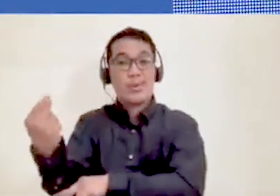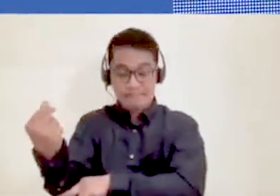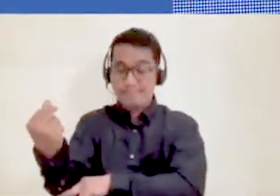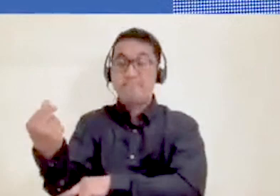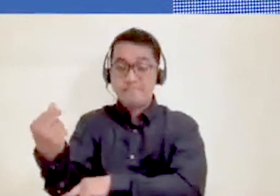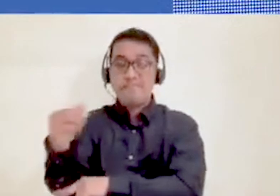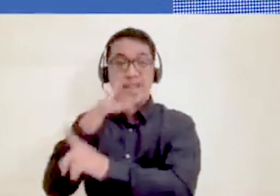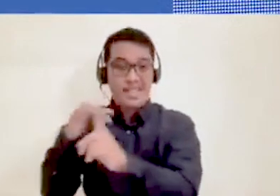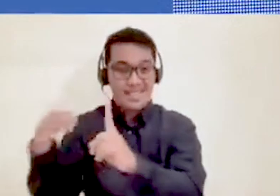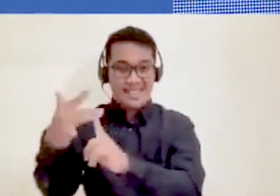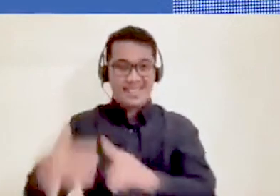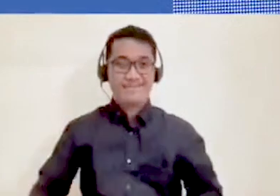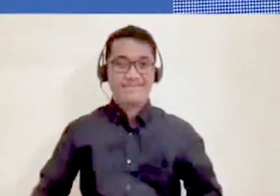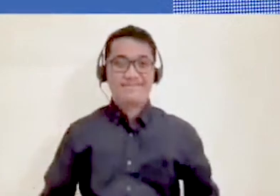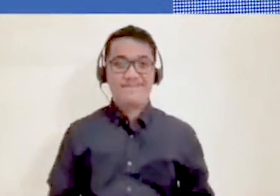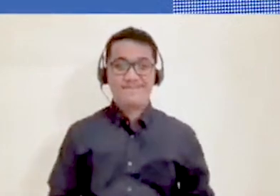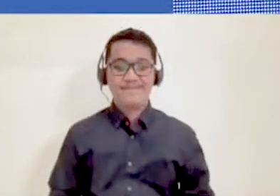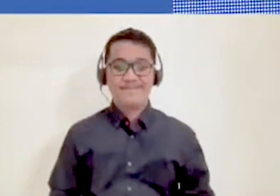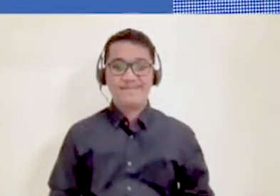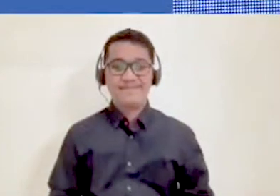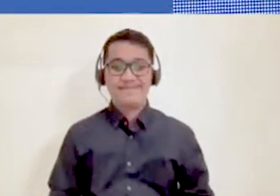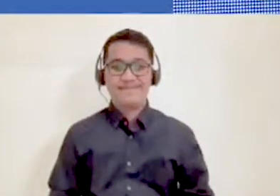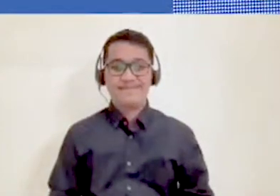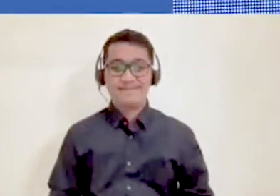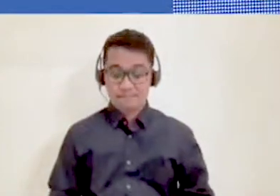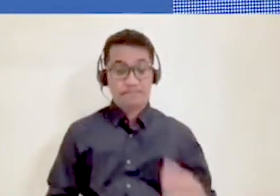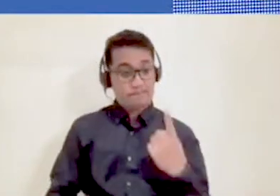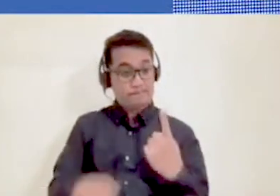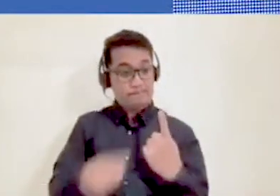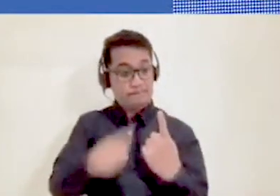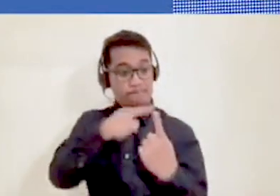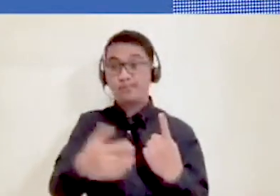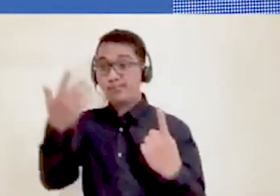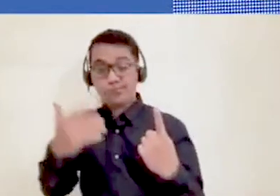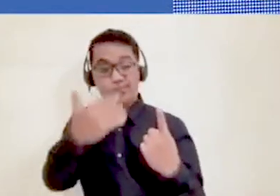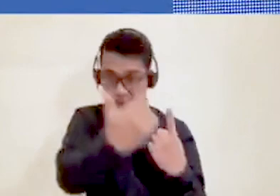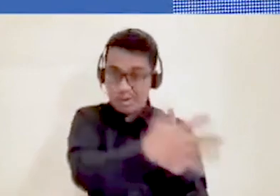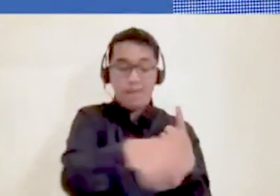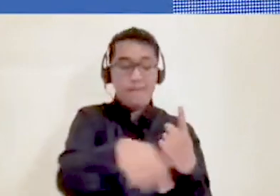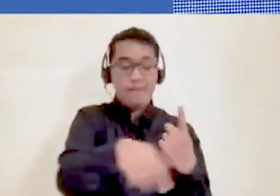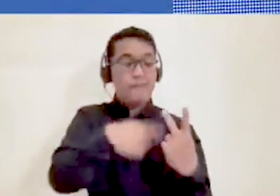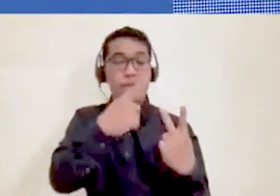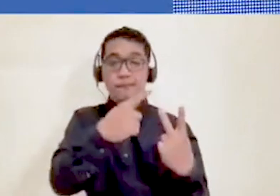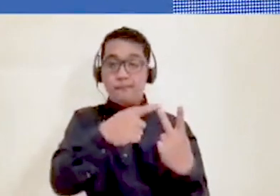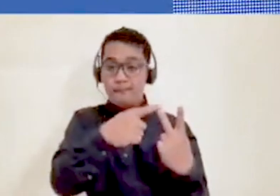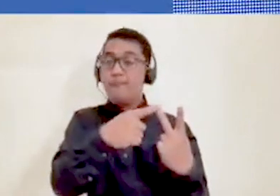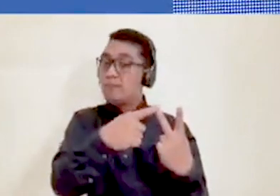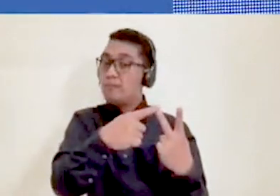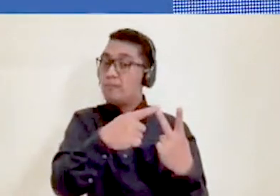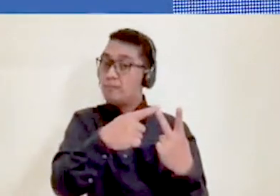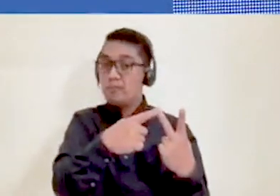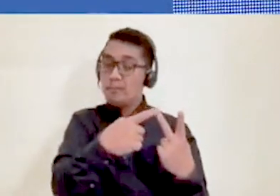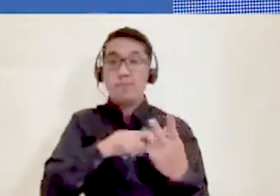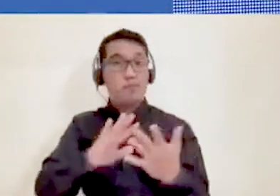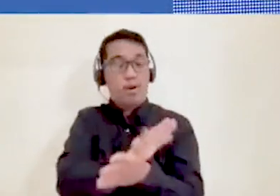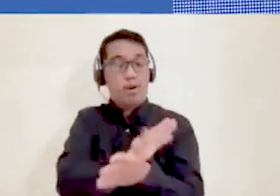Hai setelah poin pertama saya menggambarkan kondisi internet di Indonesia yang kedua peluangnya luar biasa yang ketiga bapak